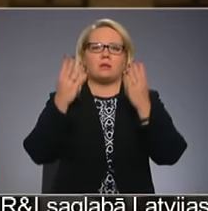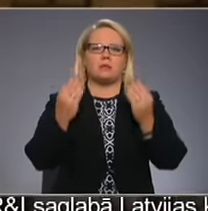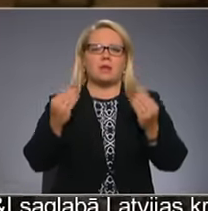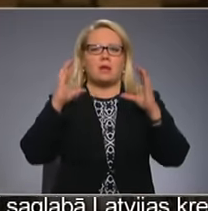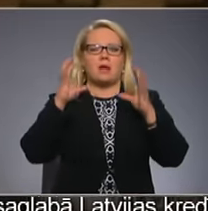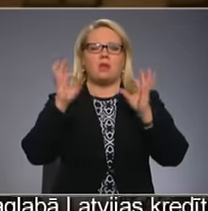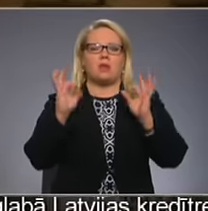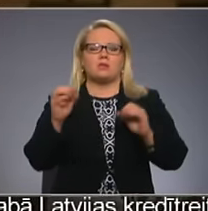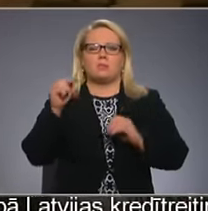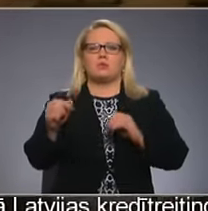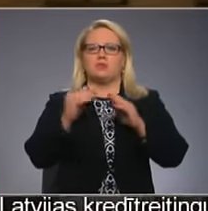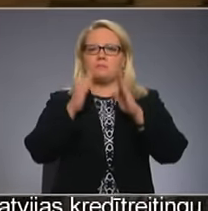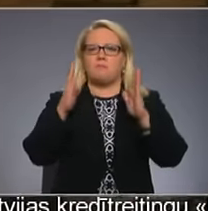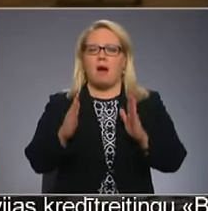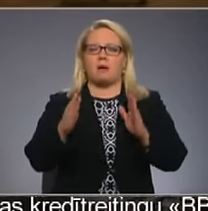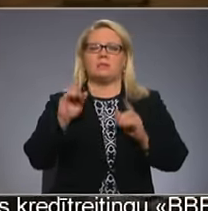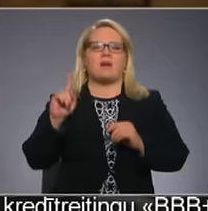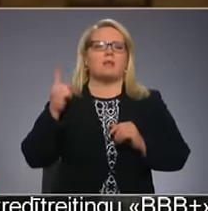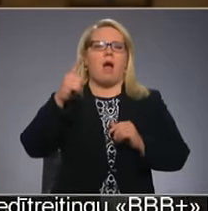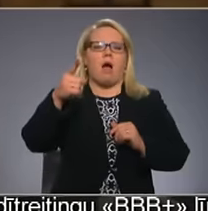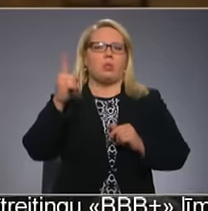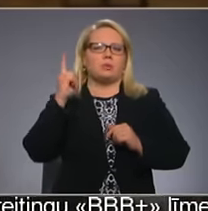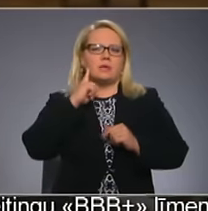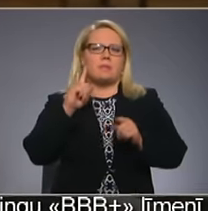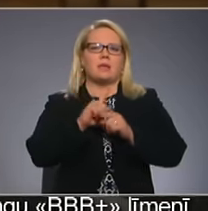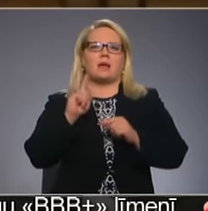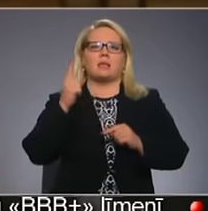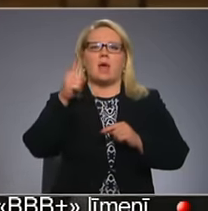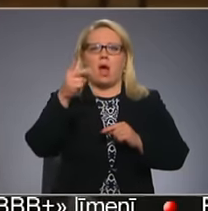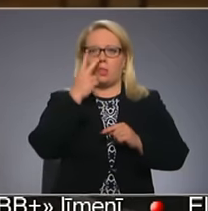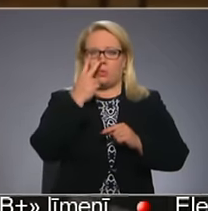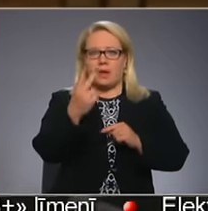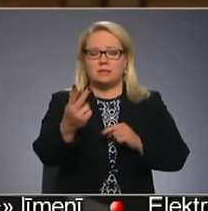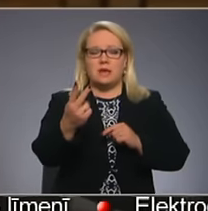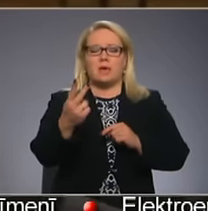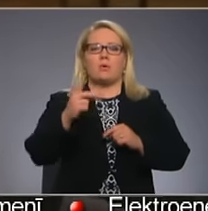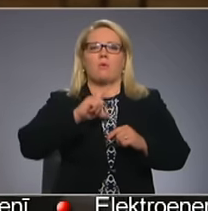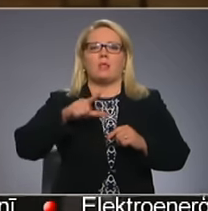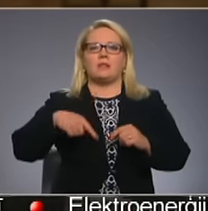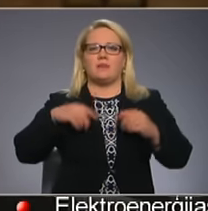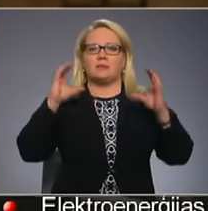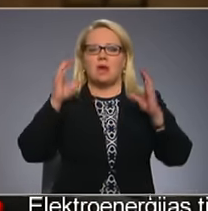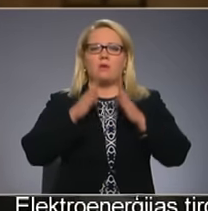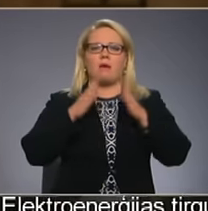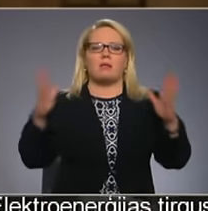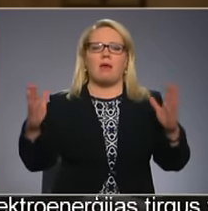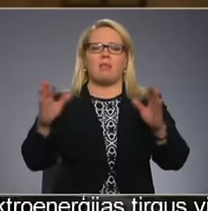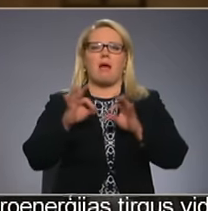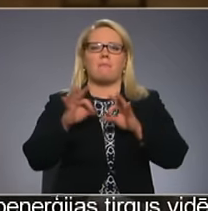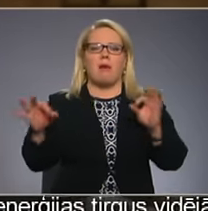radio tiešām no šīs mājas ne tikai var tālu dzirdēt, bet arī tālu redzēt. Un Latvijas radio lielā mērā